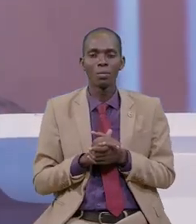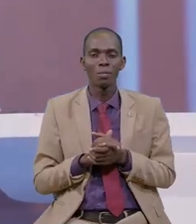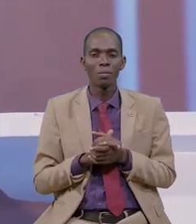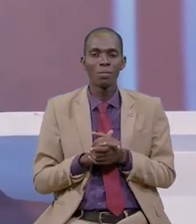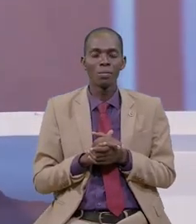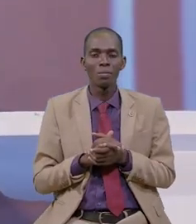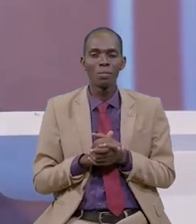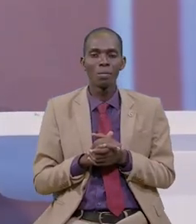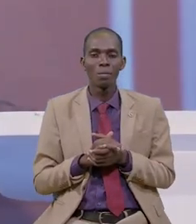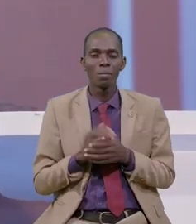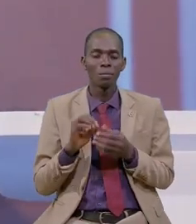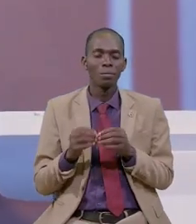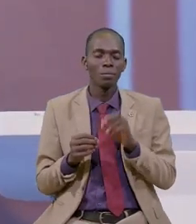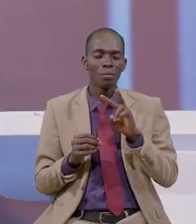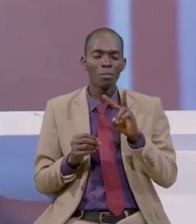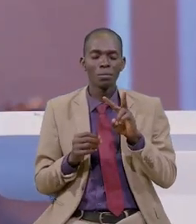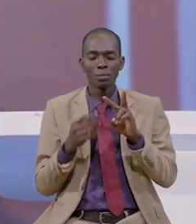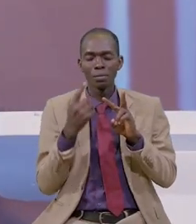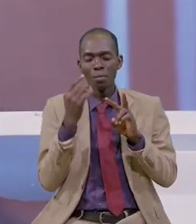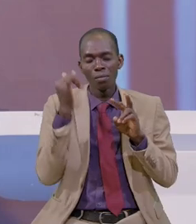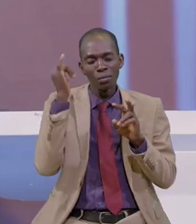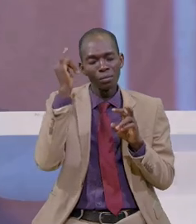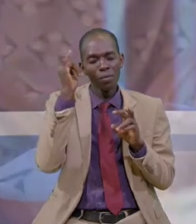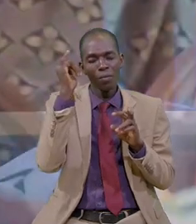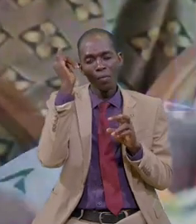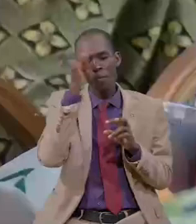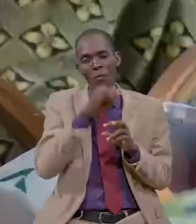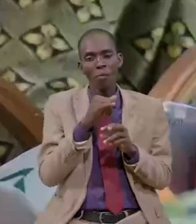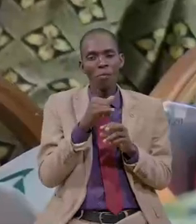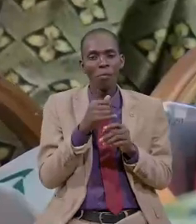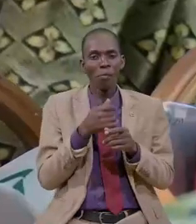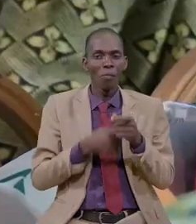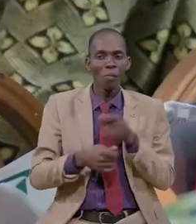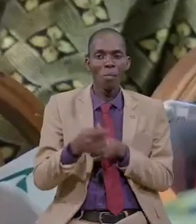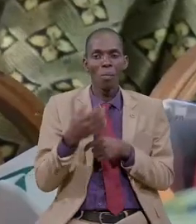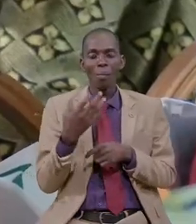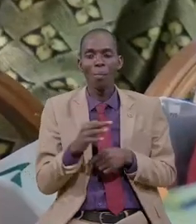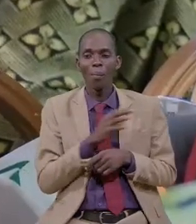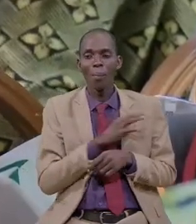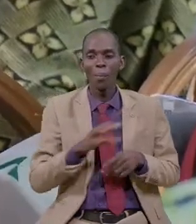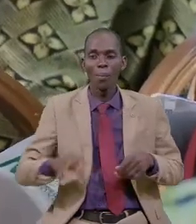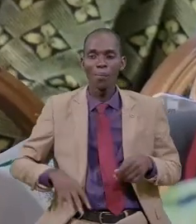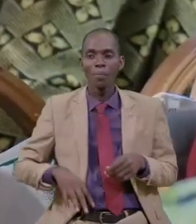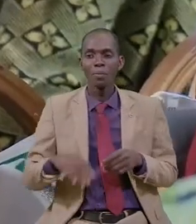point, le remplacement insensé de la satisfaction de Christ.